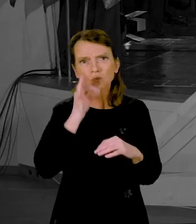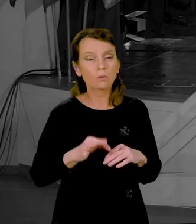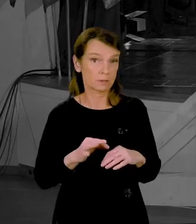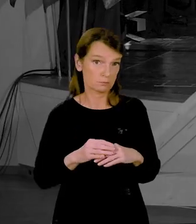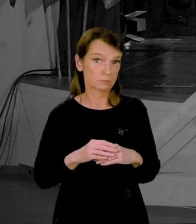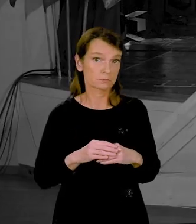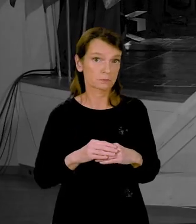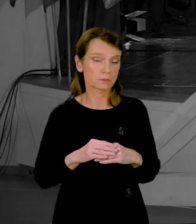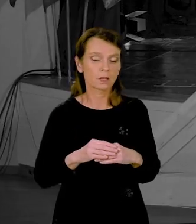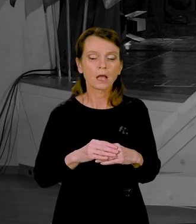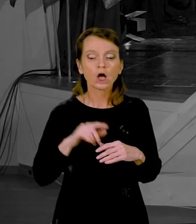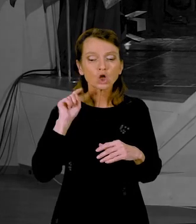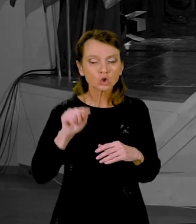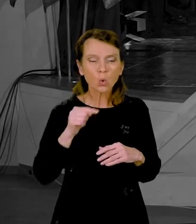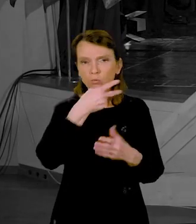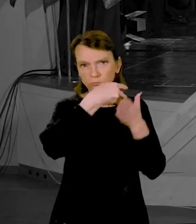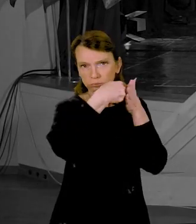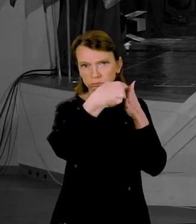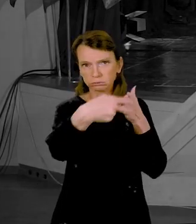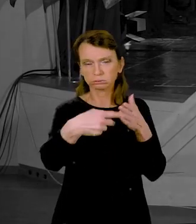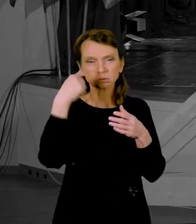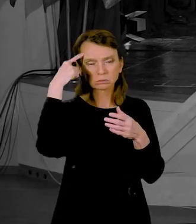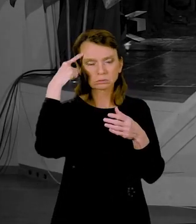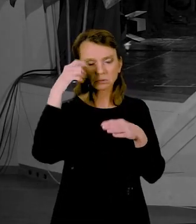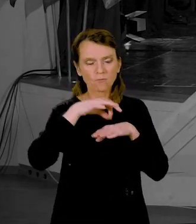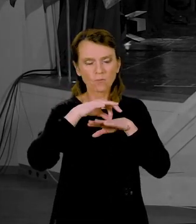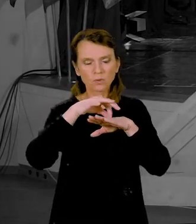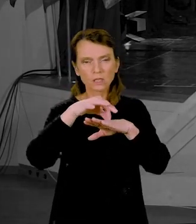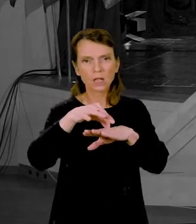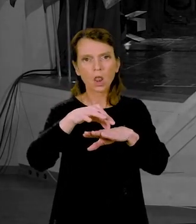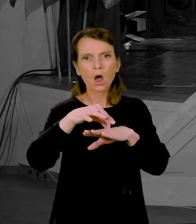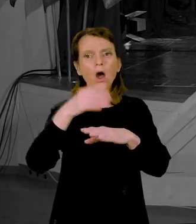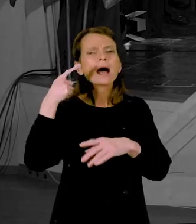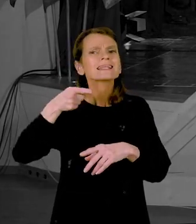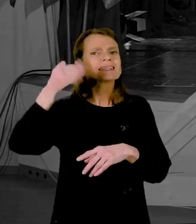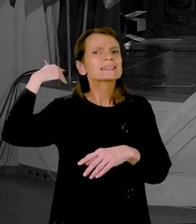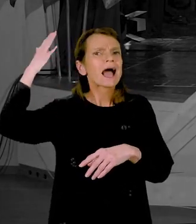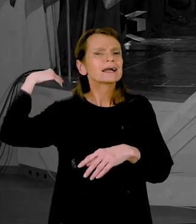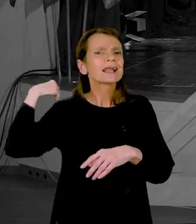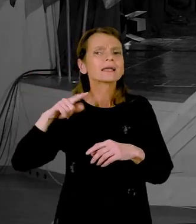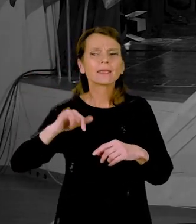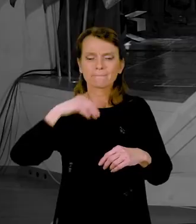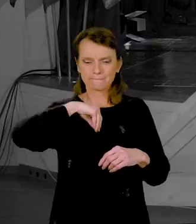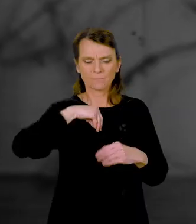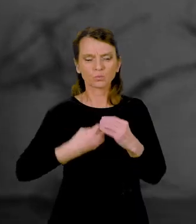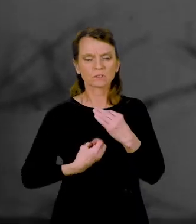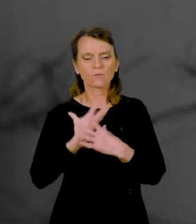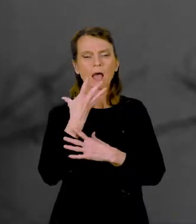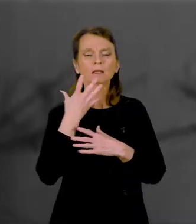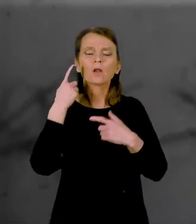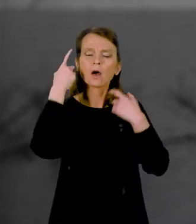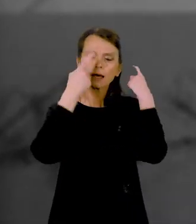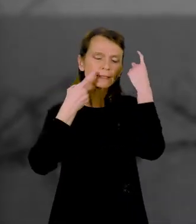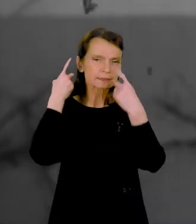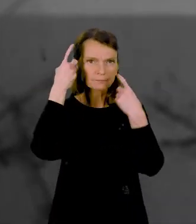To vodilo je tedaj nekako pri meni ustvarilo